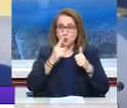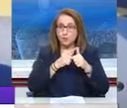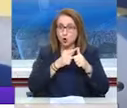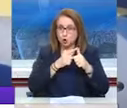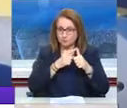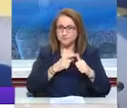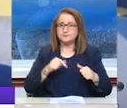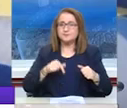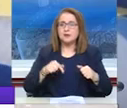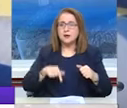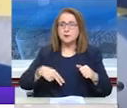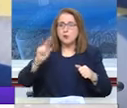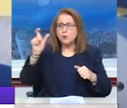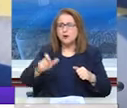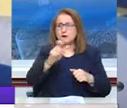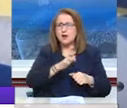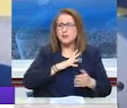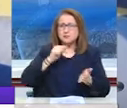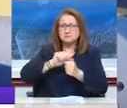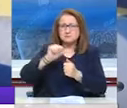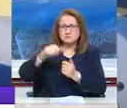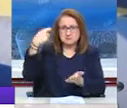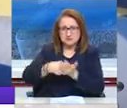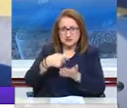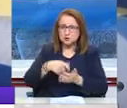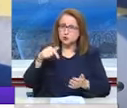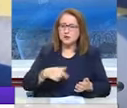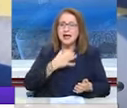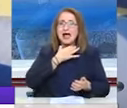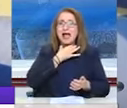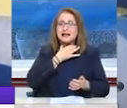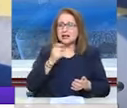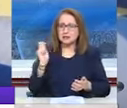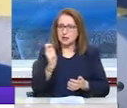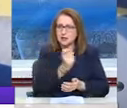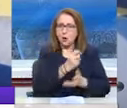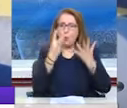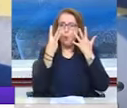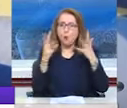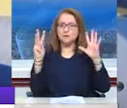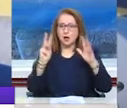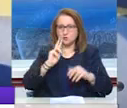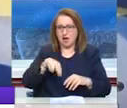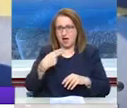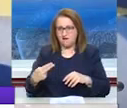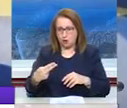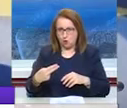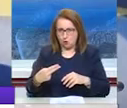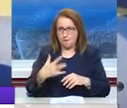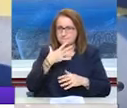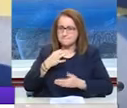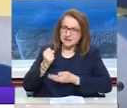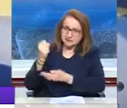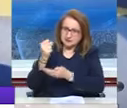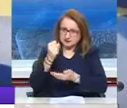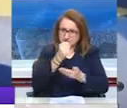σε πολύ περισσότερους μισθωτούς η έκτακτη οικονομική ενίσχυση των 800 ευρώ. Συνολικά,